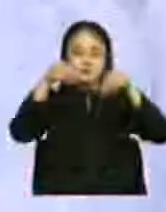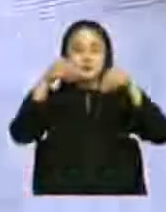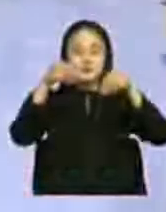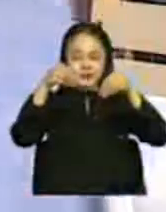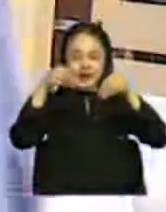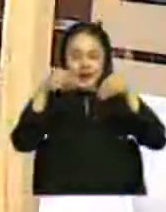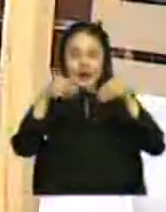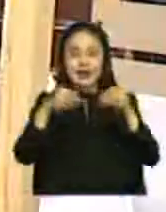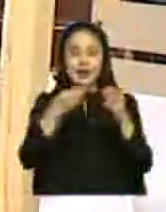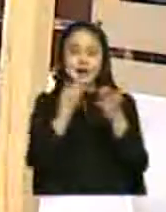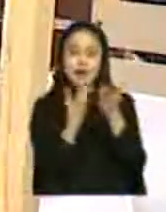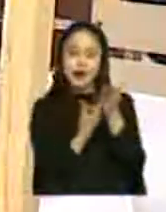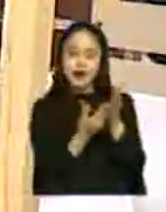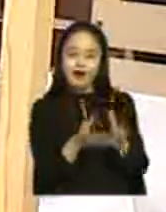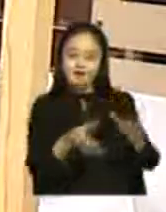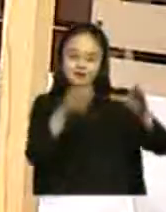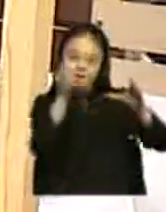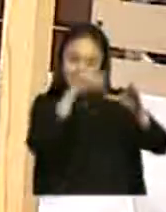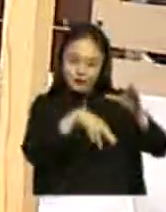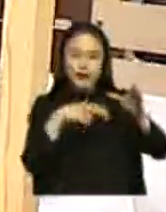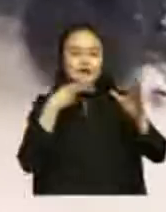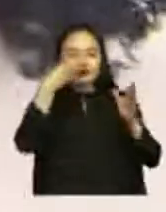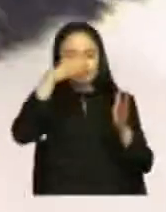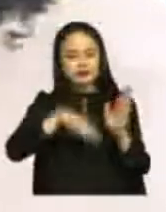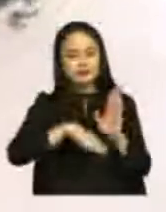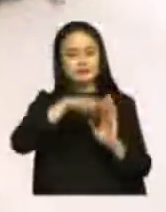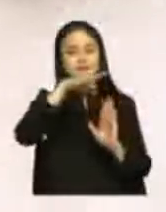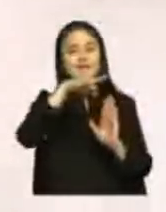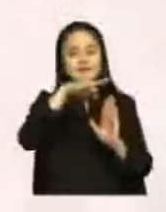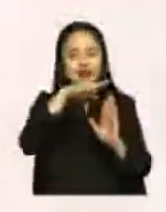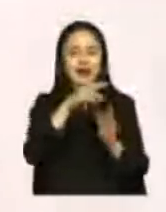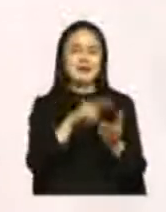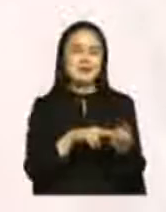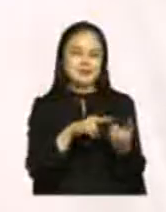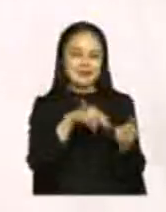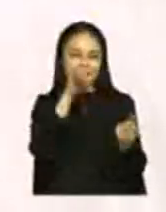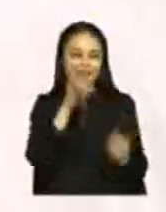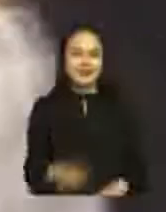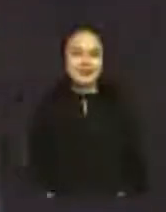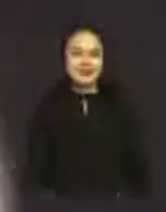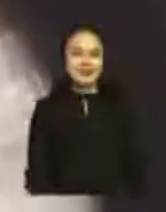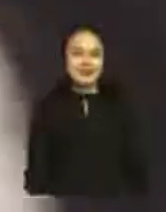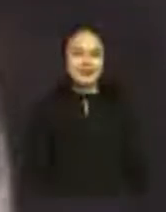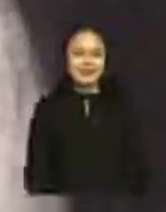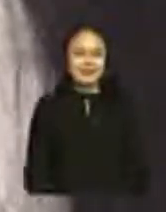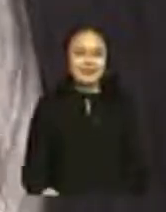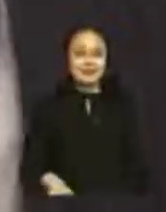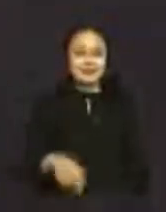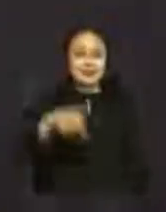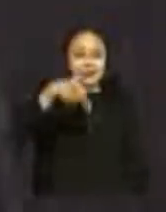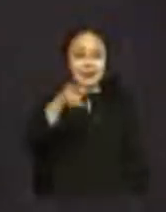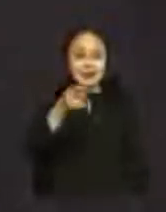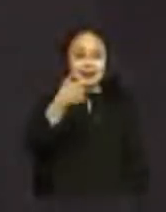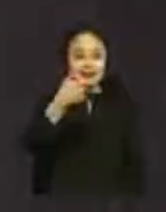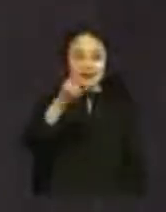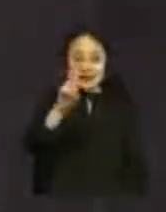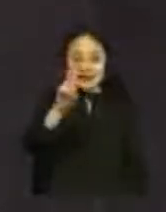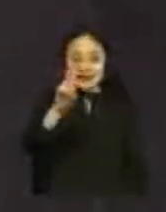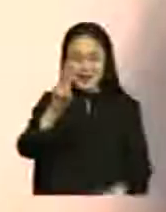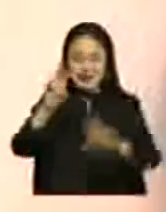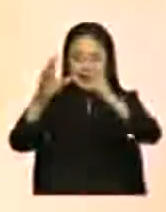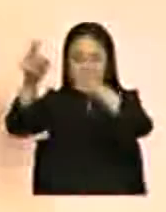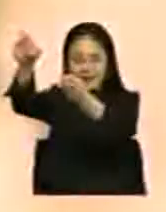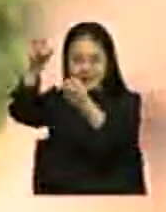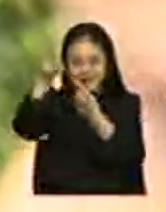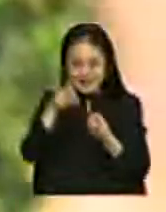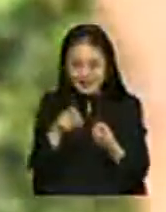제품이에요. 조금 독특한 제품들이라서 좀 많이 인기가 많습니다. 케냐에서 직접 들여온 파우치와 지갑은 내국인뿐만 아니라